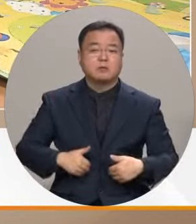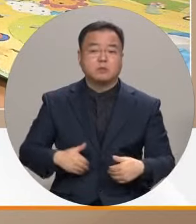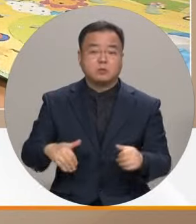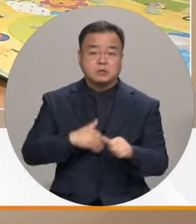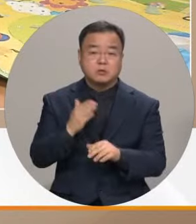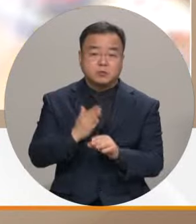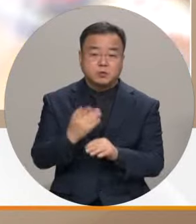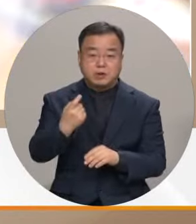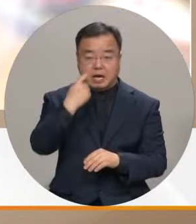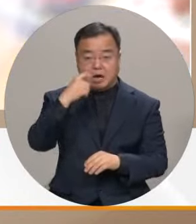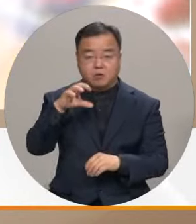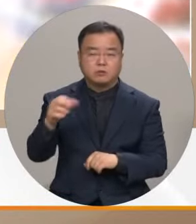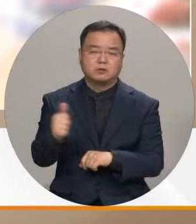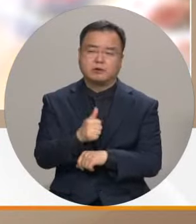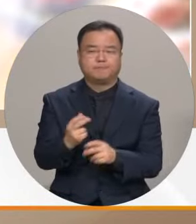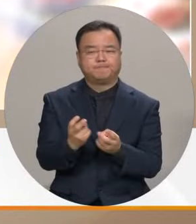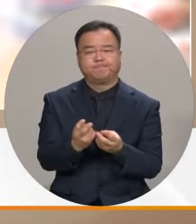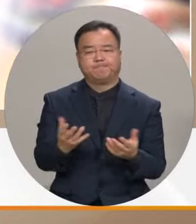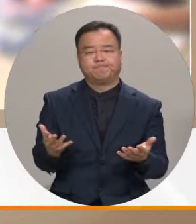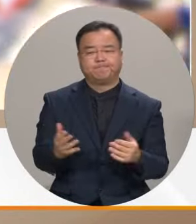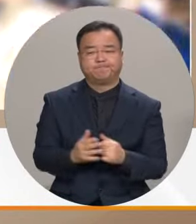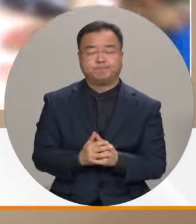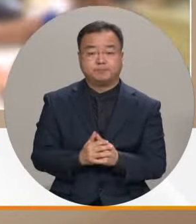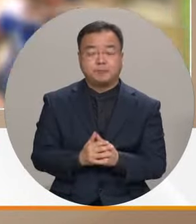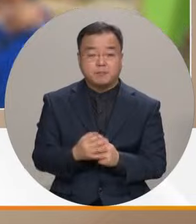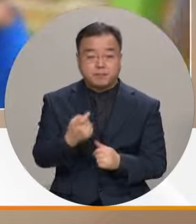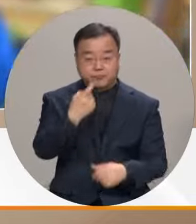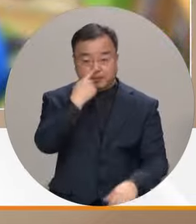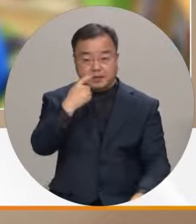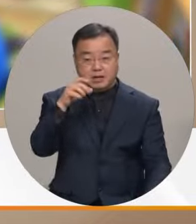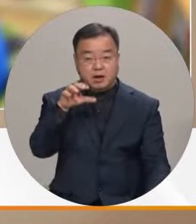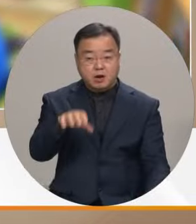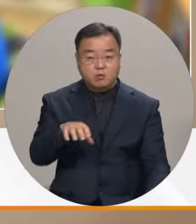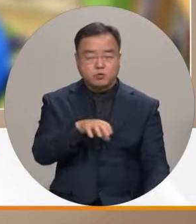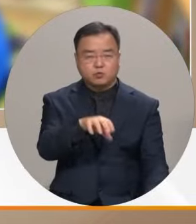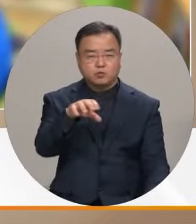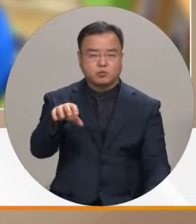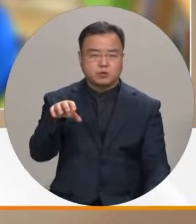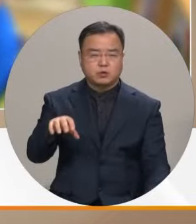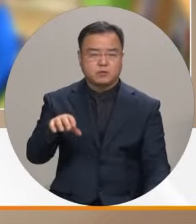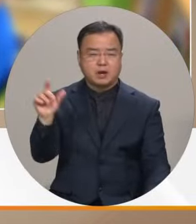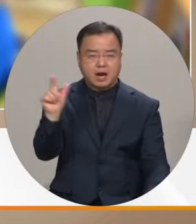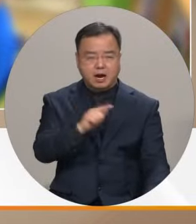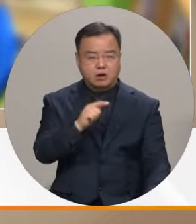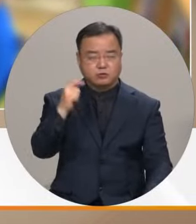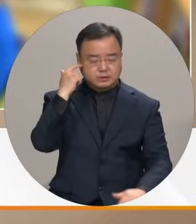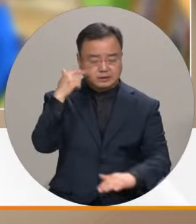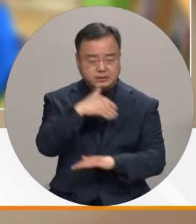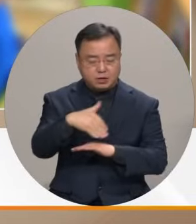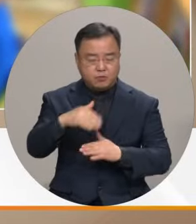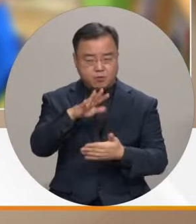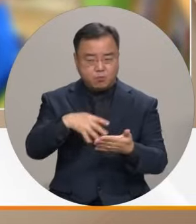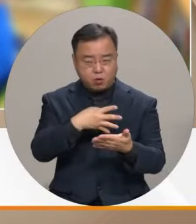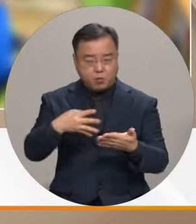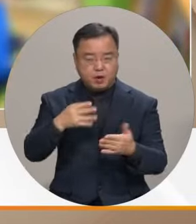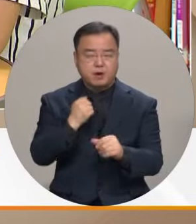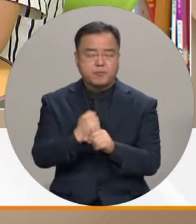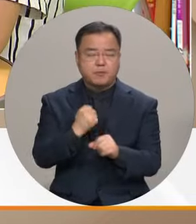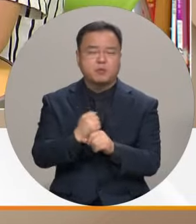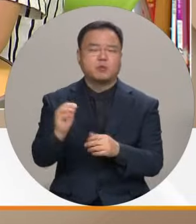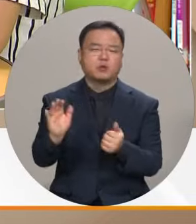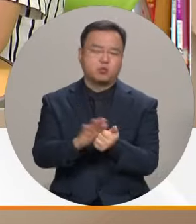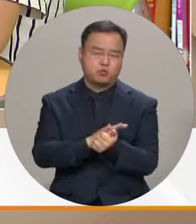수밖에 없습니다 그로 인해서 학원등을 학원등 스케줄을 세팅을 하고 돌봄을 해야 되는